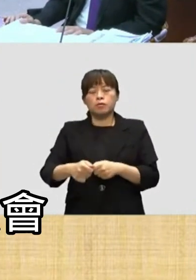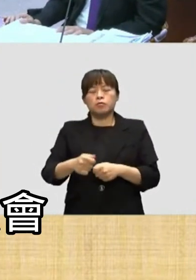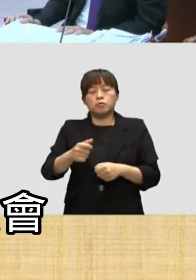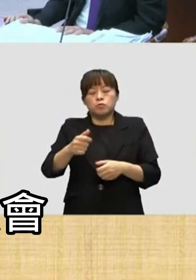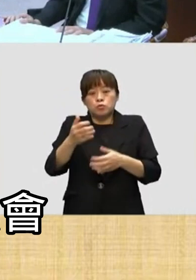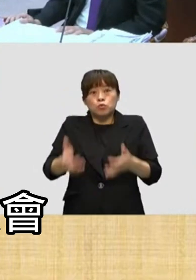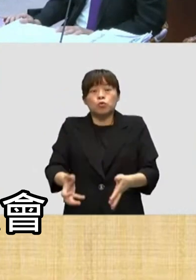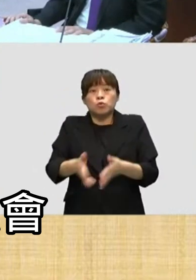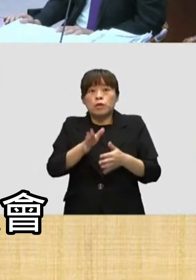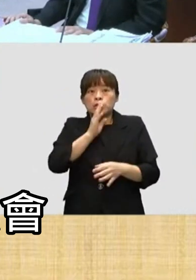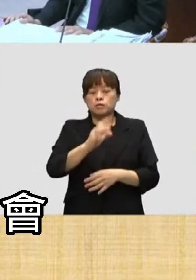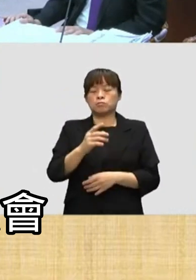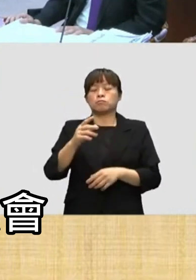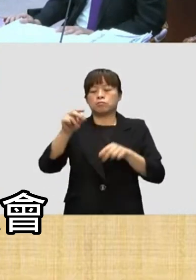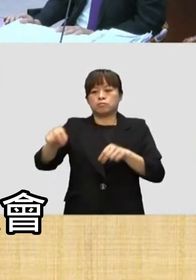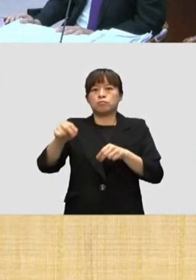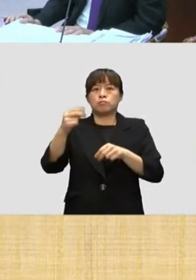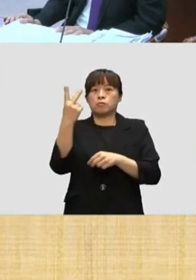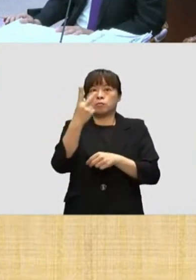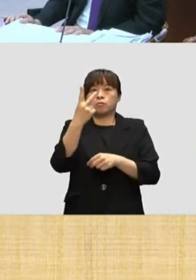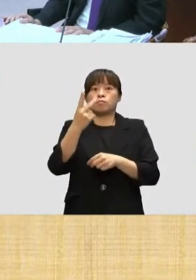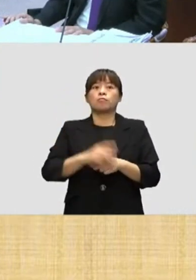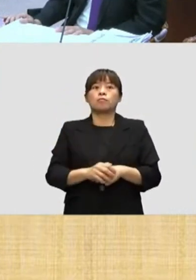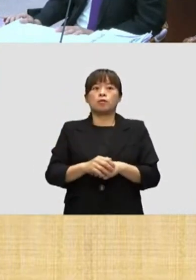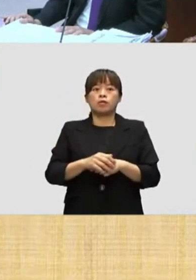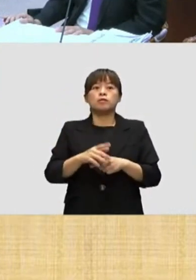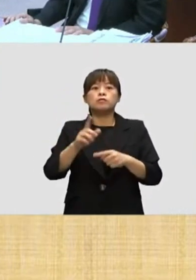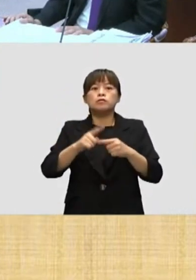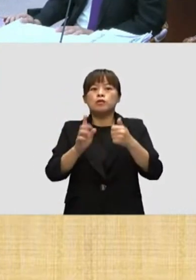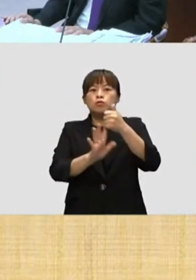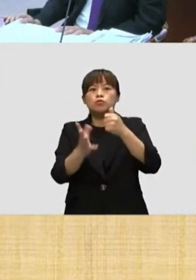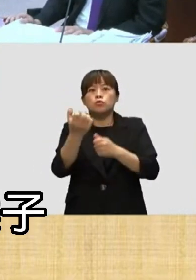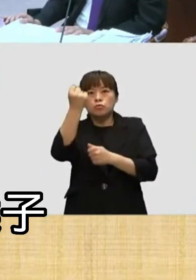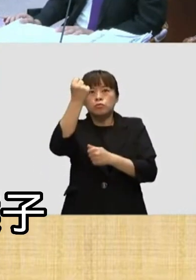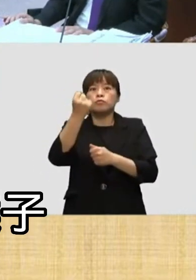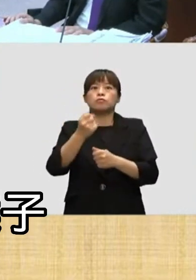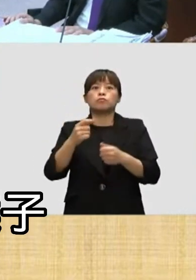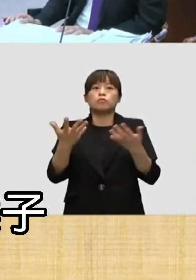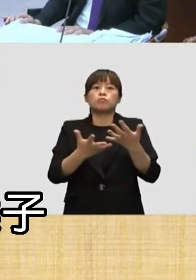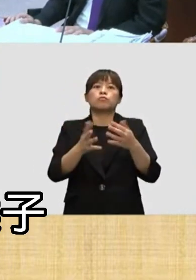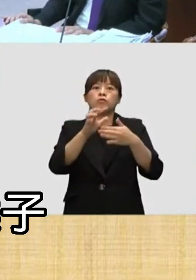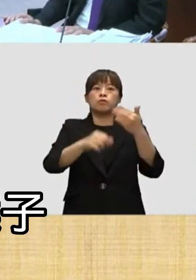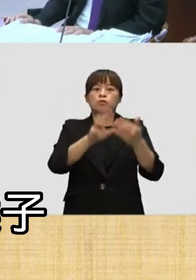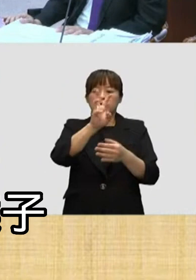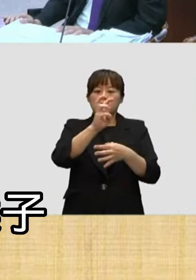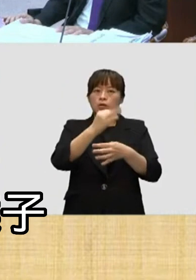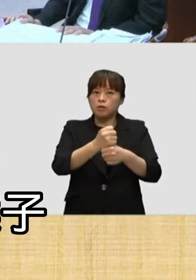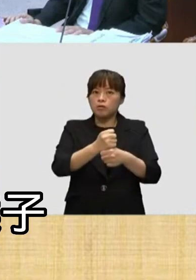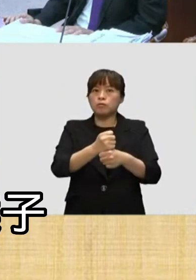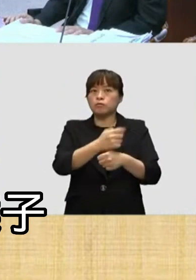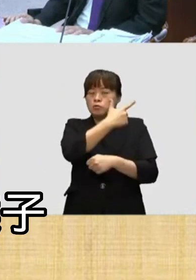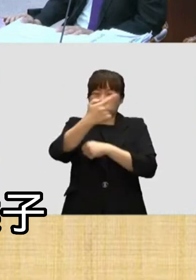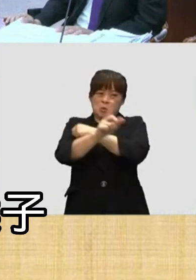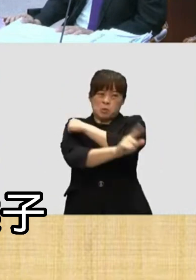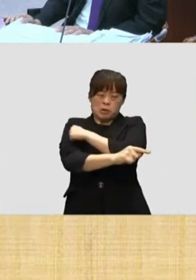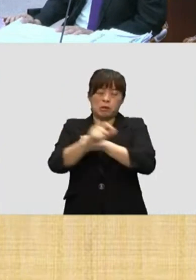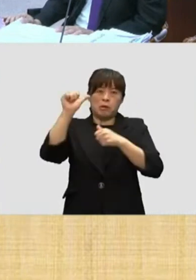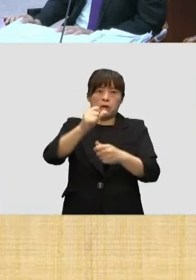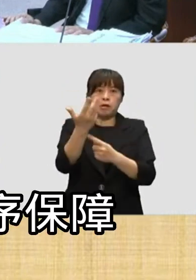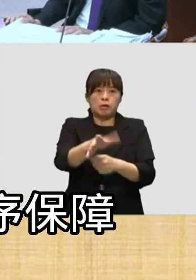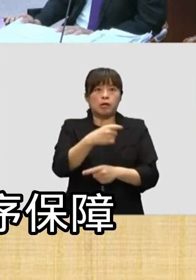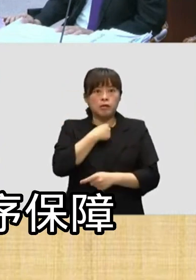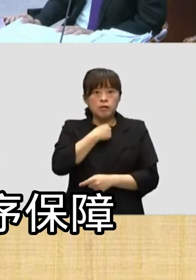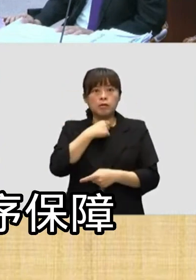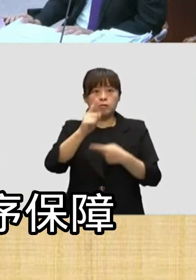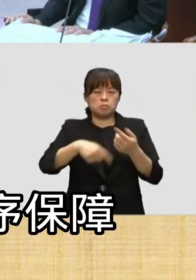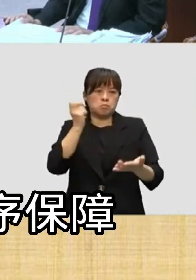调两公约及人权事务委员会第30号一般性意见都要求，在最终处以死刑的案子